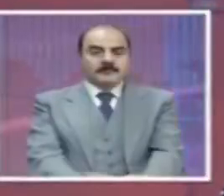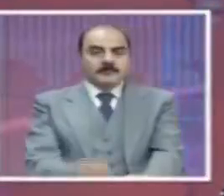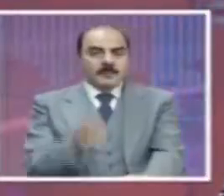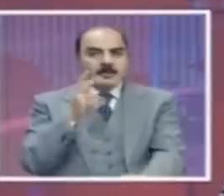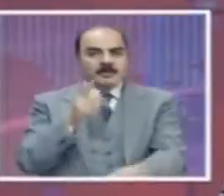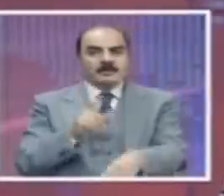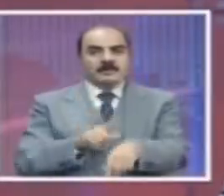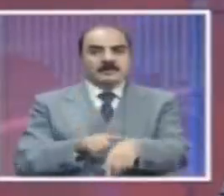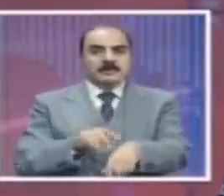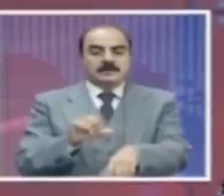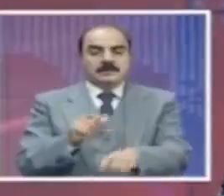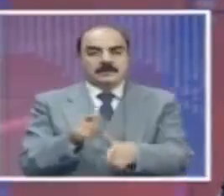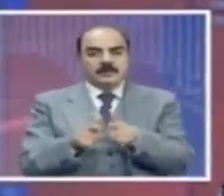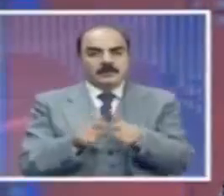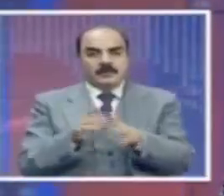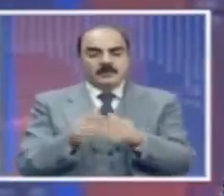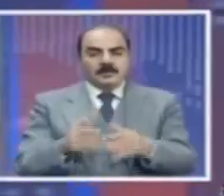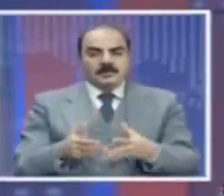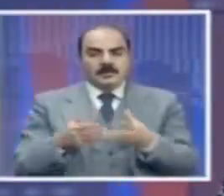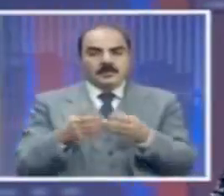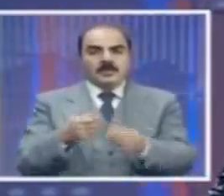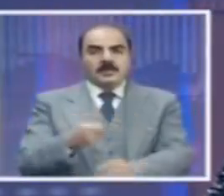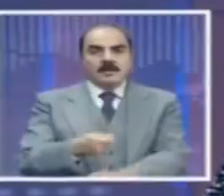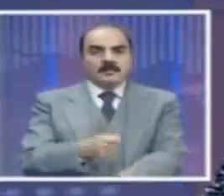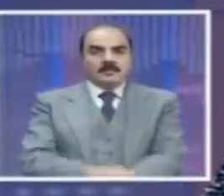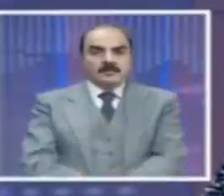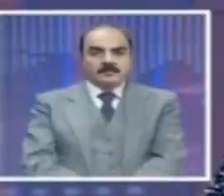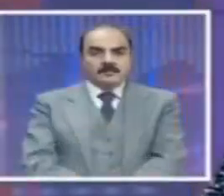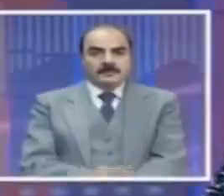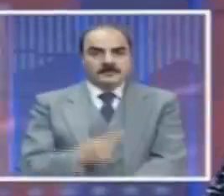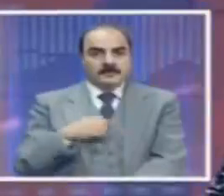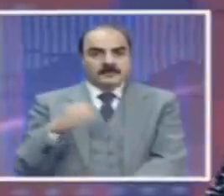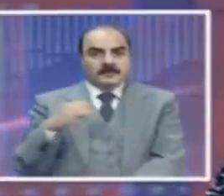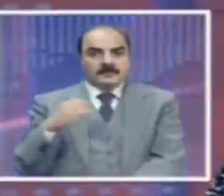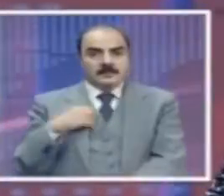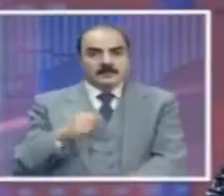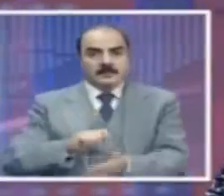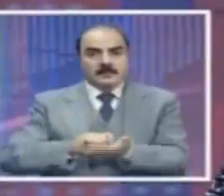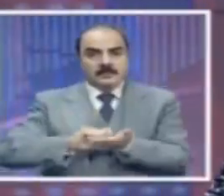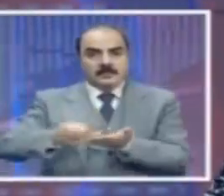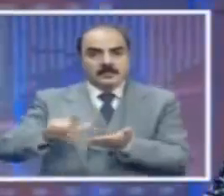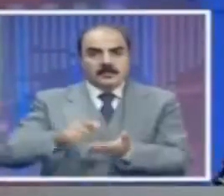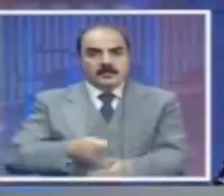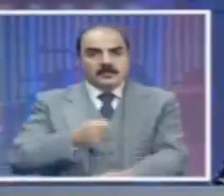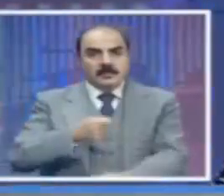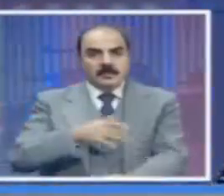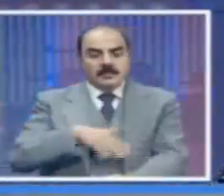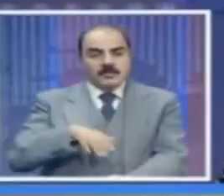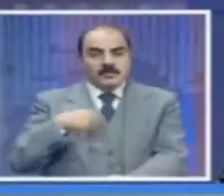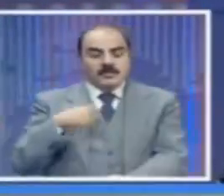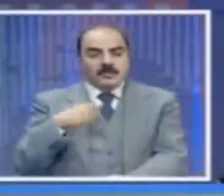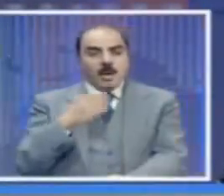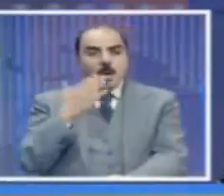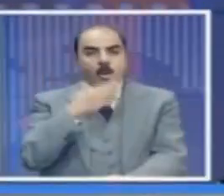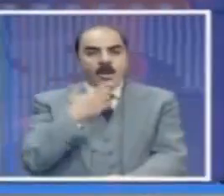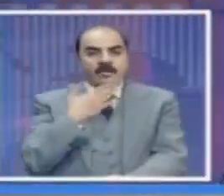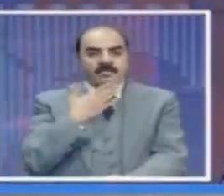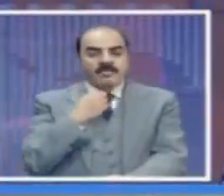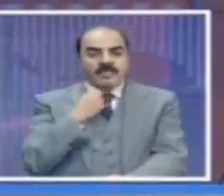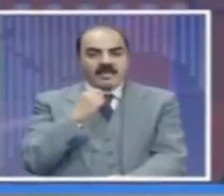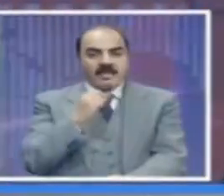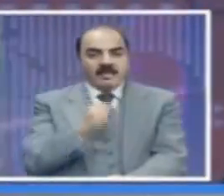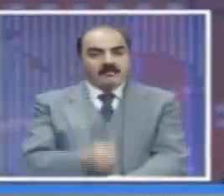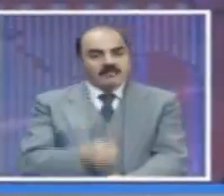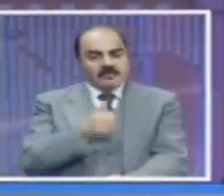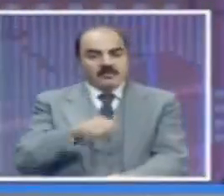موجز التاسع صباحا من التلفزيون المصري، اهلا بكم. بعث الرئيس عبد الفتاح السيسي برقية تهنئة الى الرئيس الاوغندي يوري موسيفيني